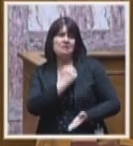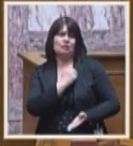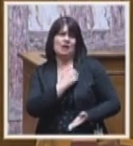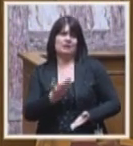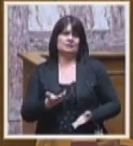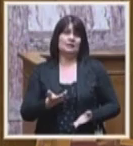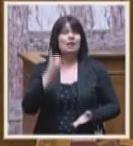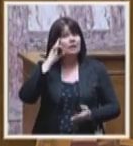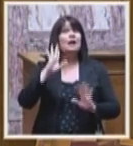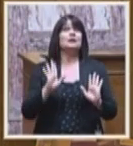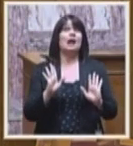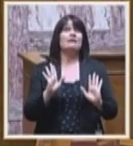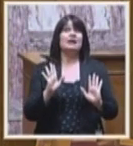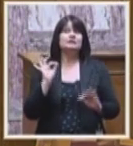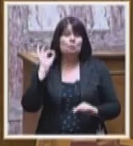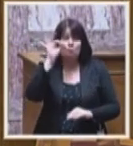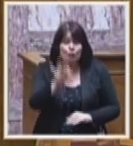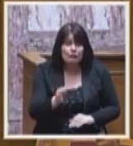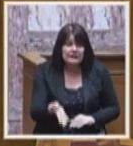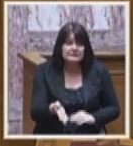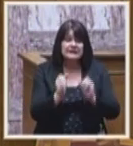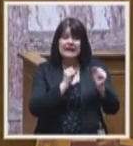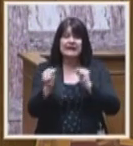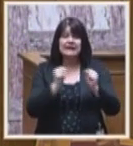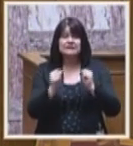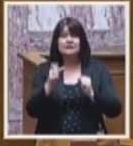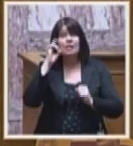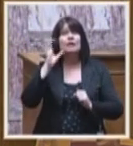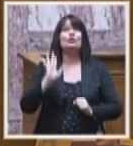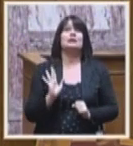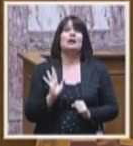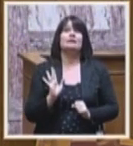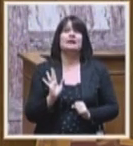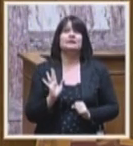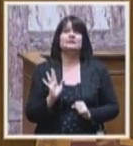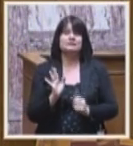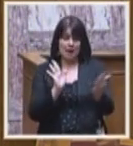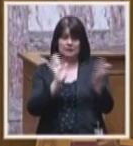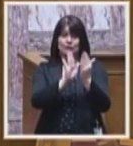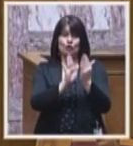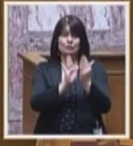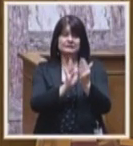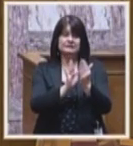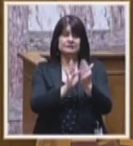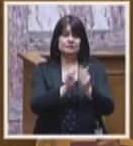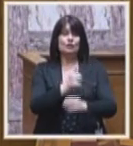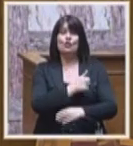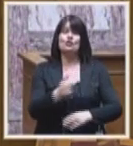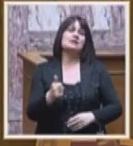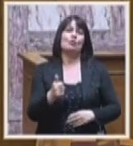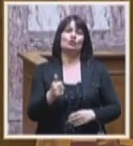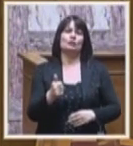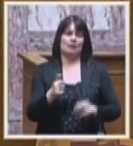Δεν καταλαβαίνετε πού βρισκόσαστε και σε ποια κρίση έχετε εσείς να αντιμετωπίσετε και όχι μόνο εσείς αλλά όλη η